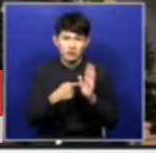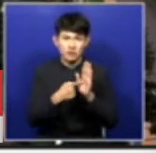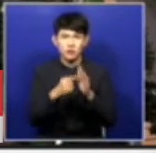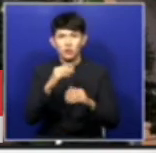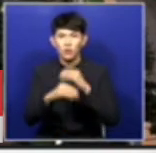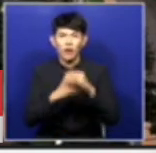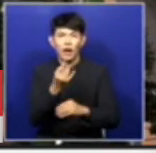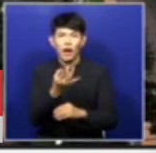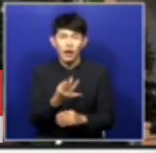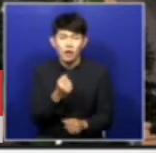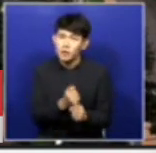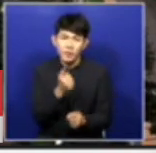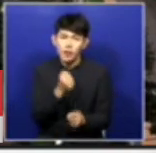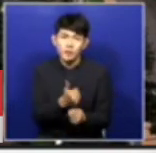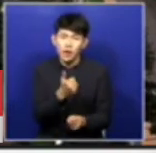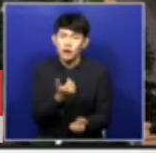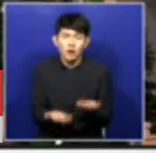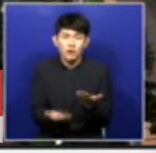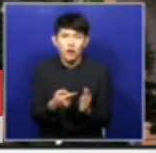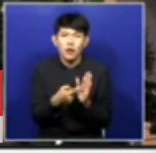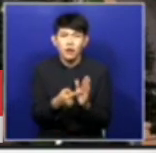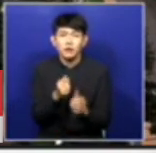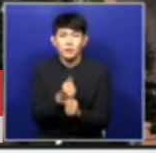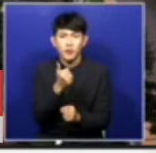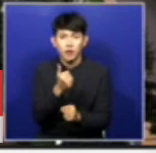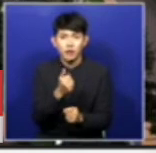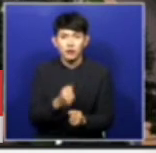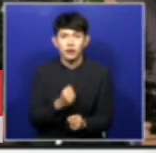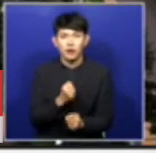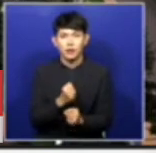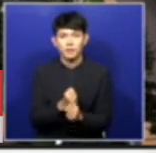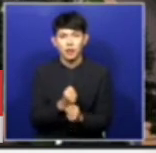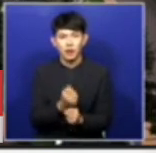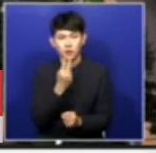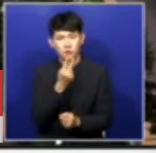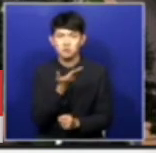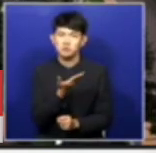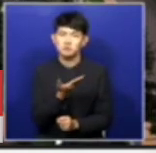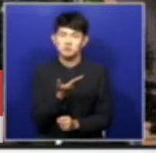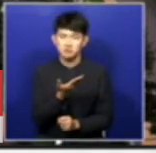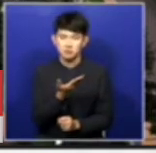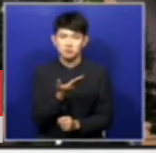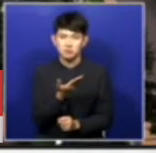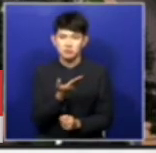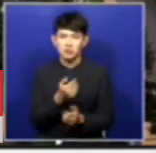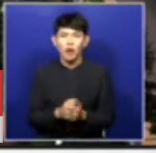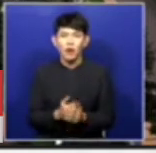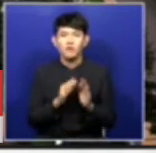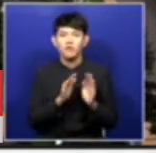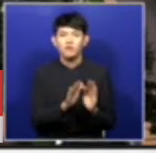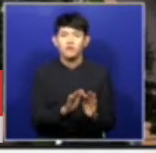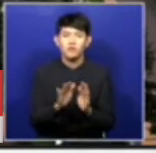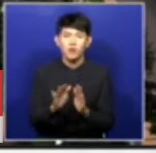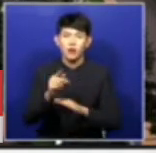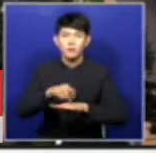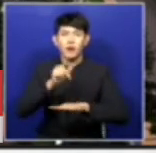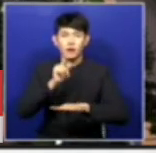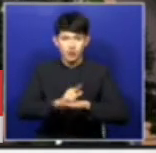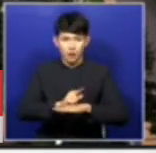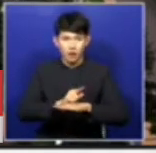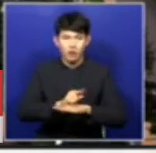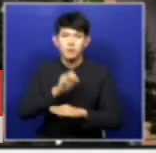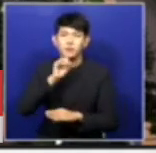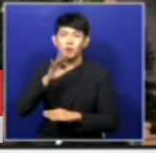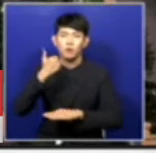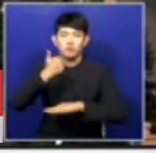มาก็ได้เสนอมายังไงก็ได้เพราะฉะนั้นการทำงานถึงออกมาอย่างนี้ จึงอยากจะฝากท่านประธานผ่านไปถึงผู้